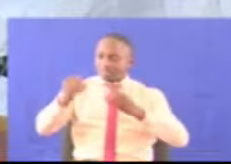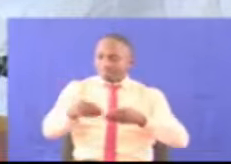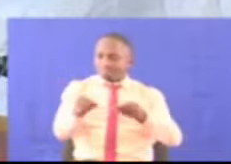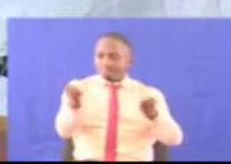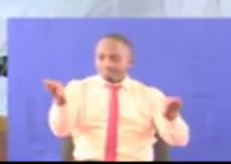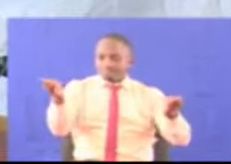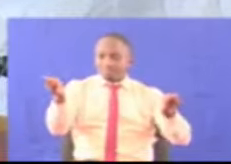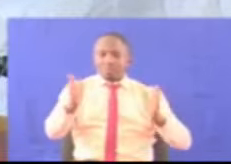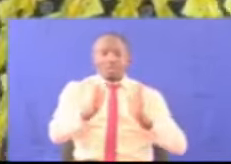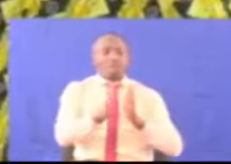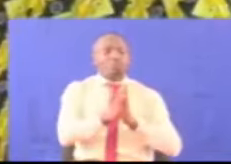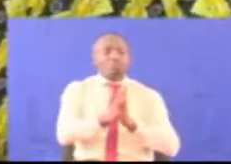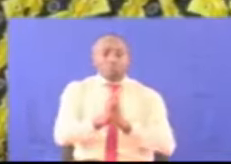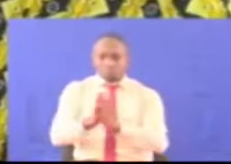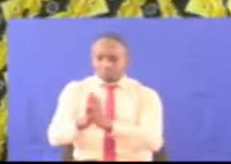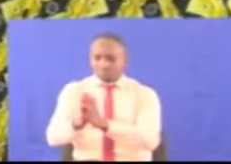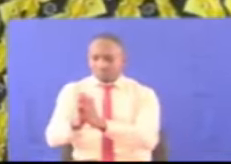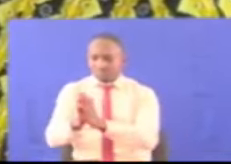Nawashukuru sana, asanteni sana.